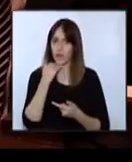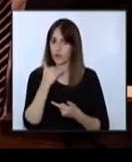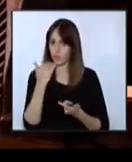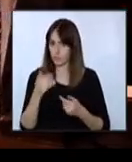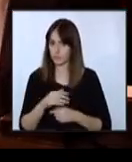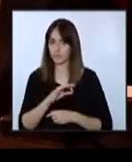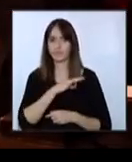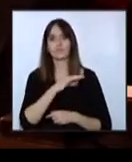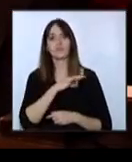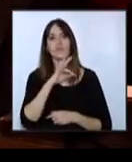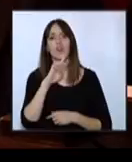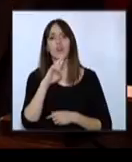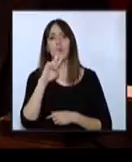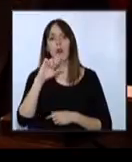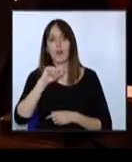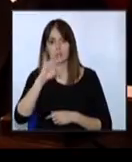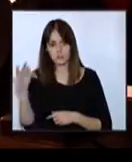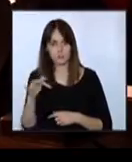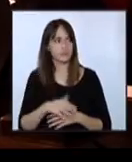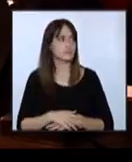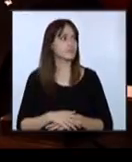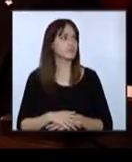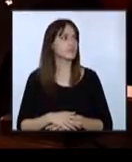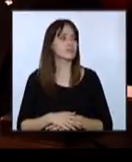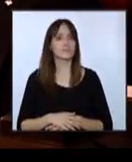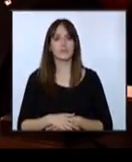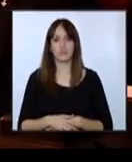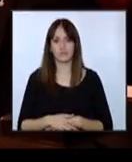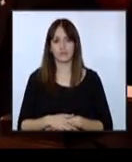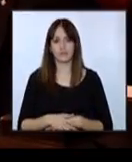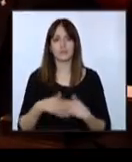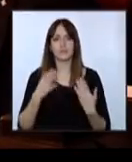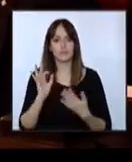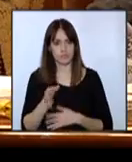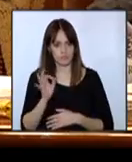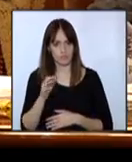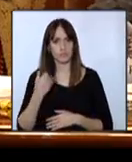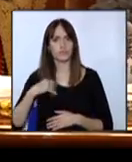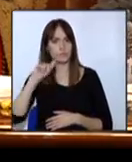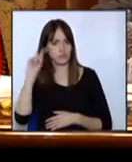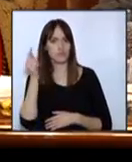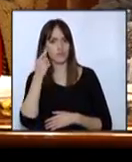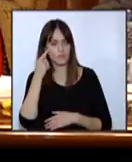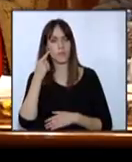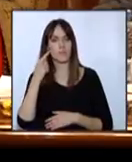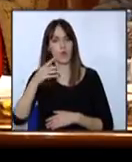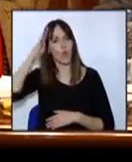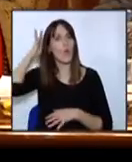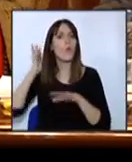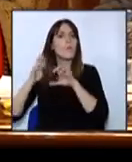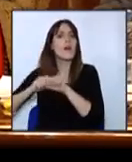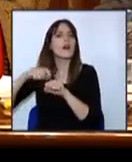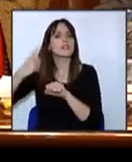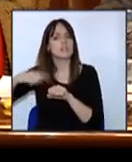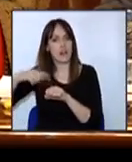Senyora Raül. Gràcies, alcaldessa. Sí, estem al cas d'aquests ocupes del carrer Camí de l'Escorial, que a